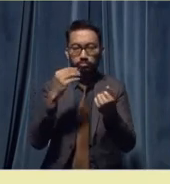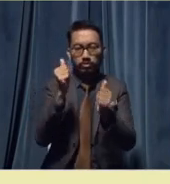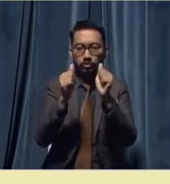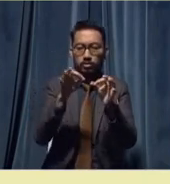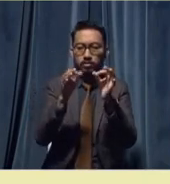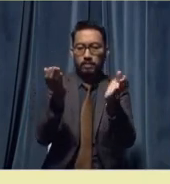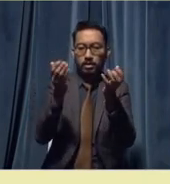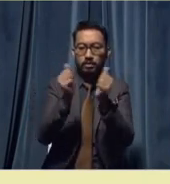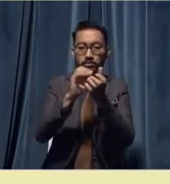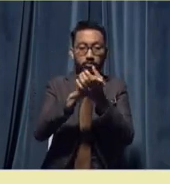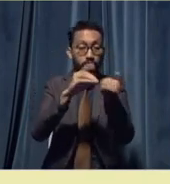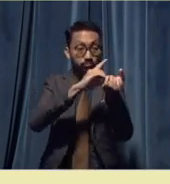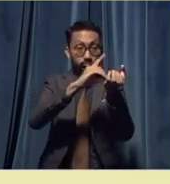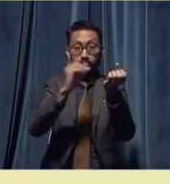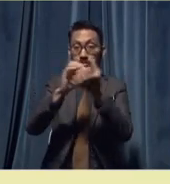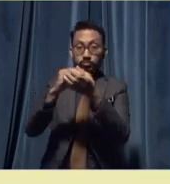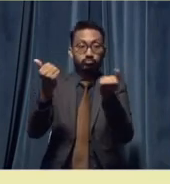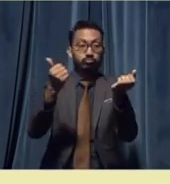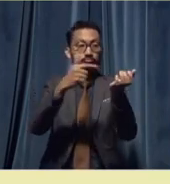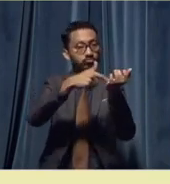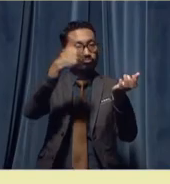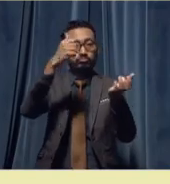jika dibandingkan dengan sabun.